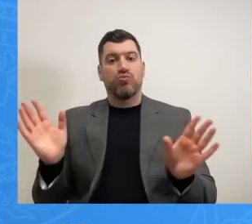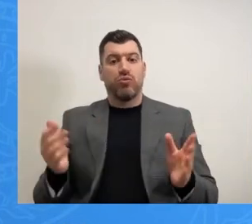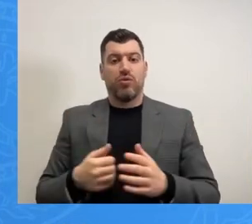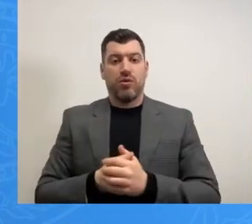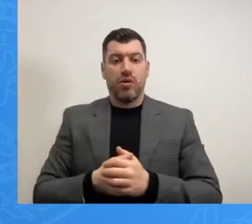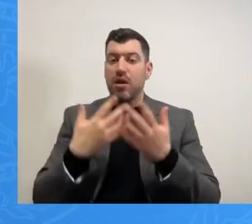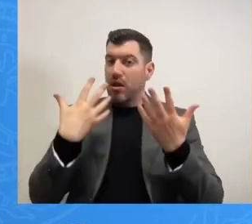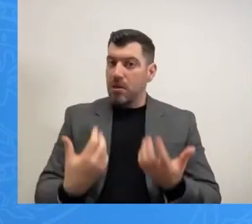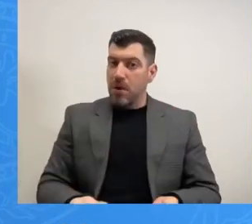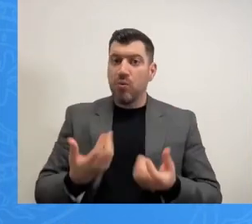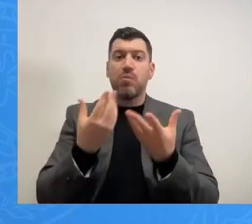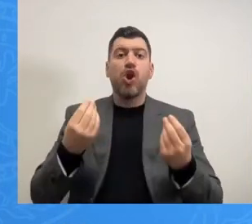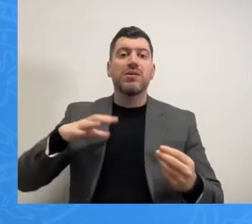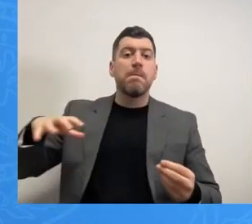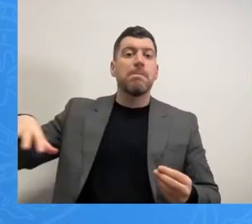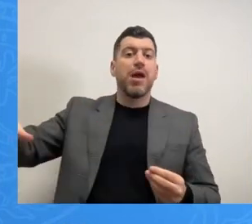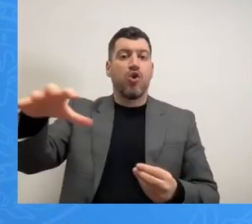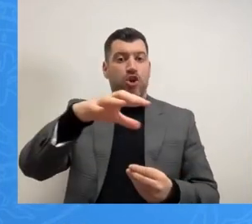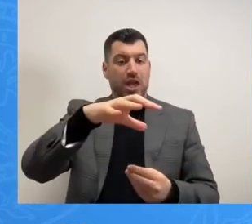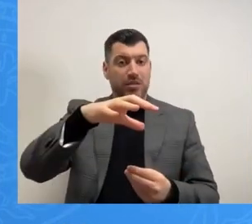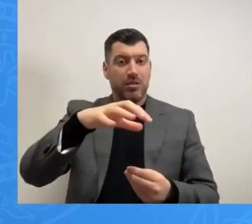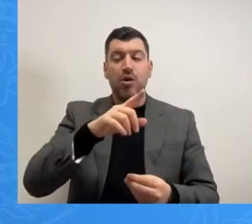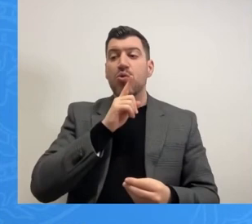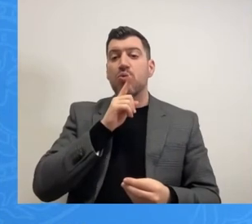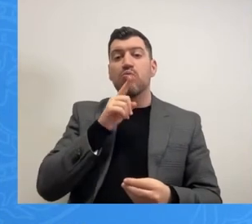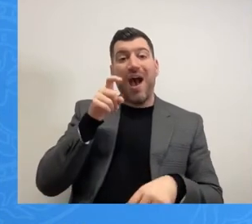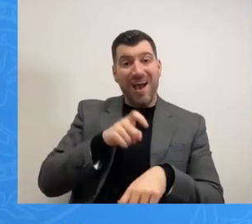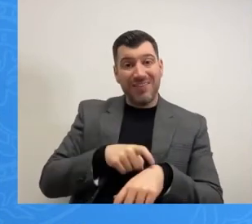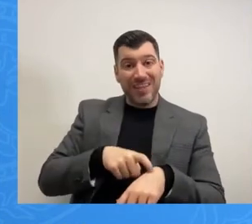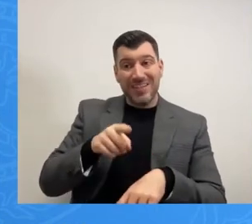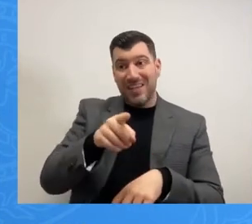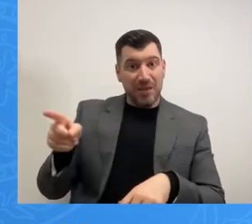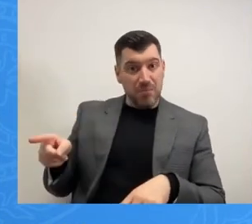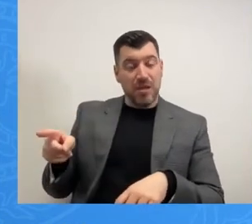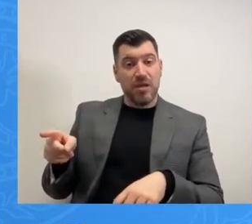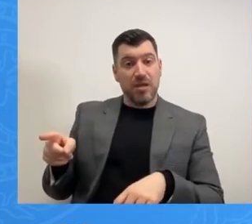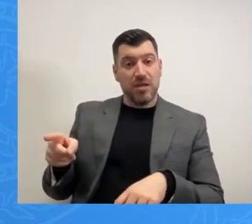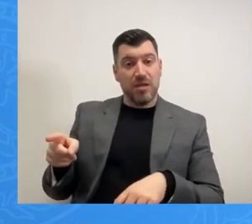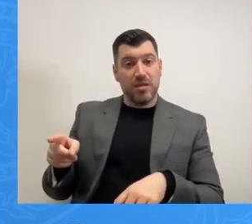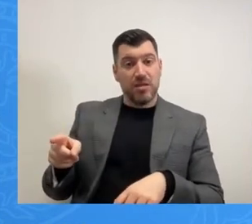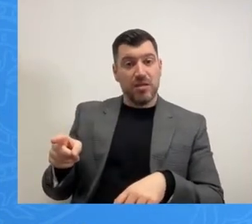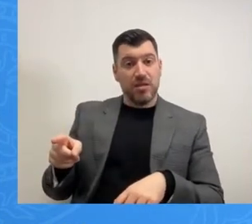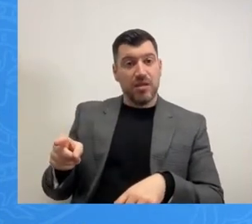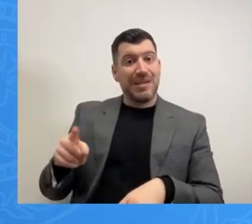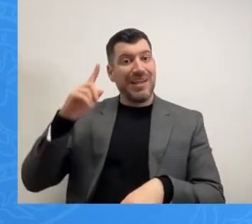περιοχές ολόκληρες, οι οποίες αυτή τη στιγμή έχουν ακούσει τα λόγια για το πράσινο